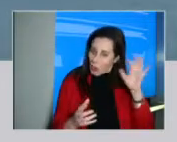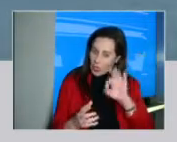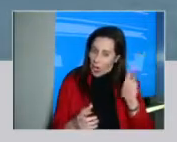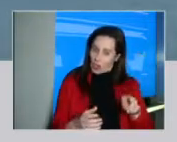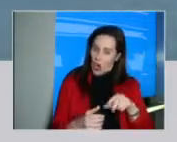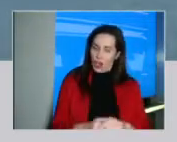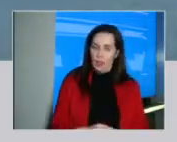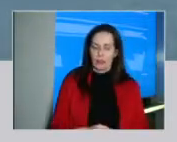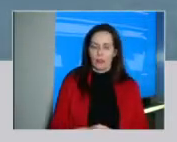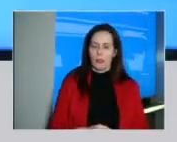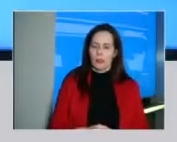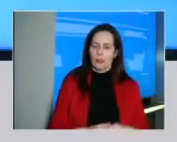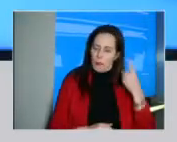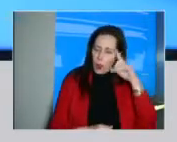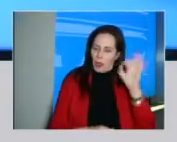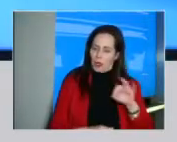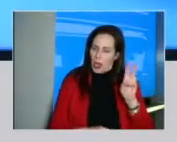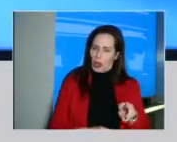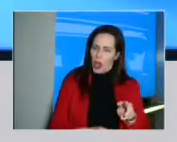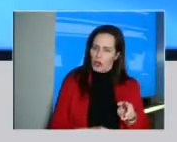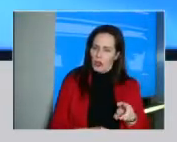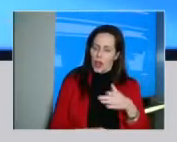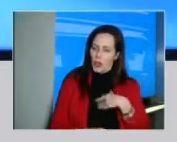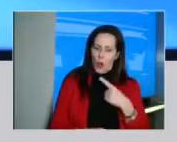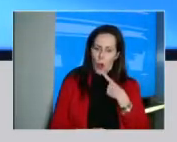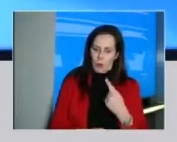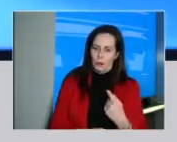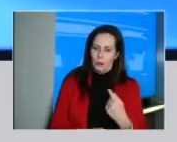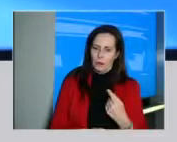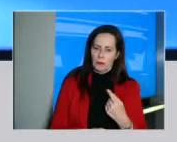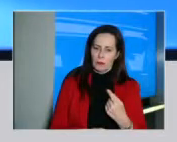קיים? כקונספט בוודאי שהוא קיים. אנחנו מדברים על